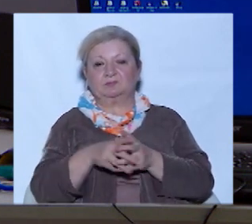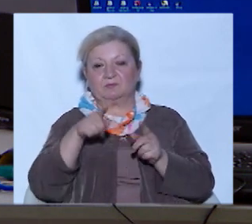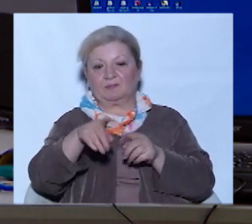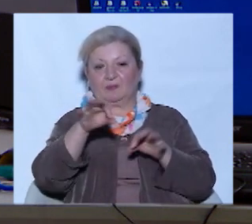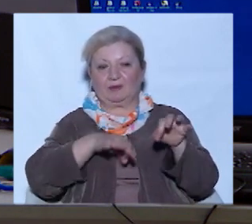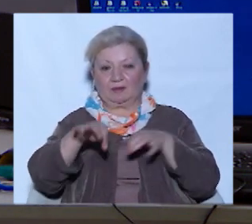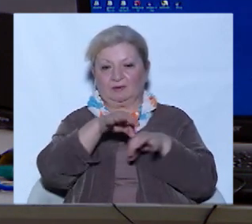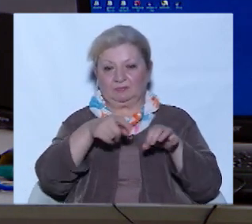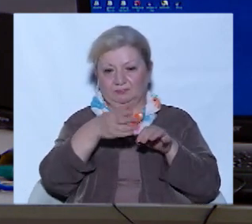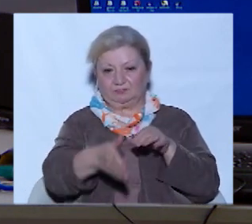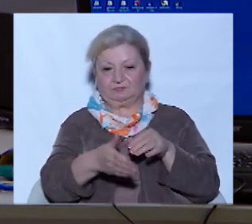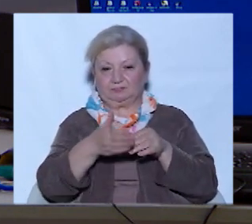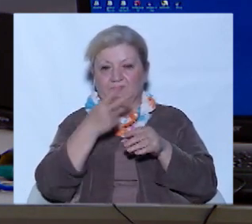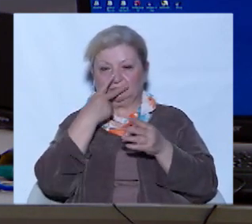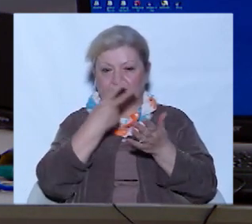აი ეს პროექტი,